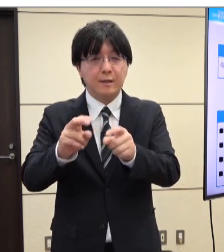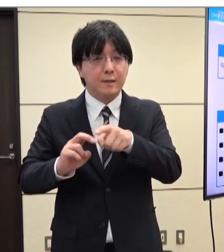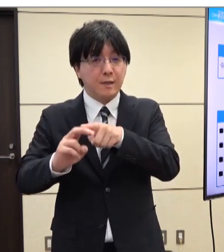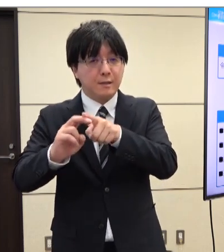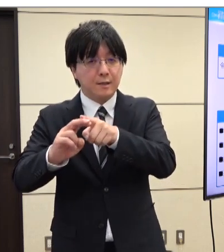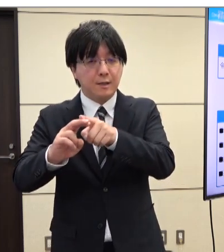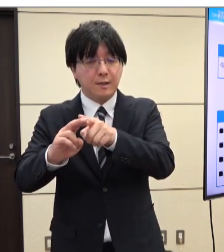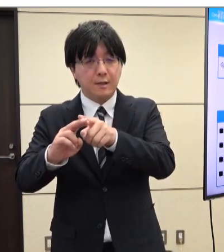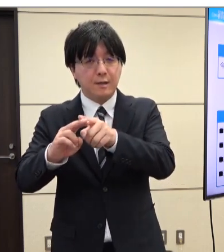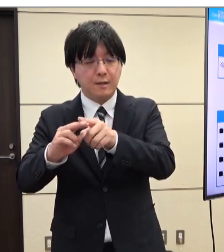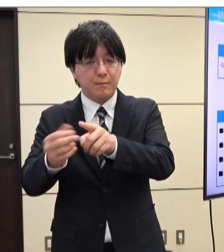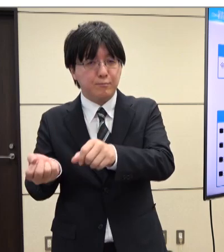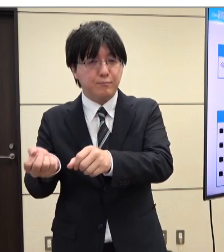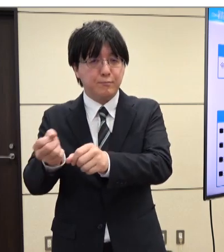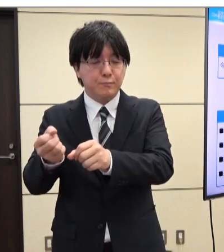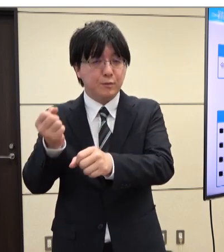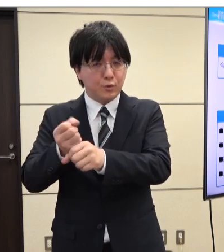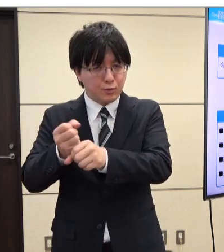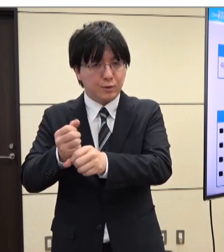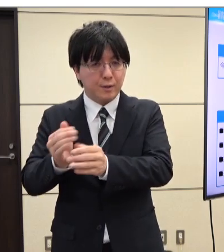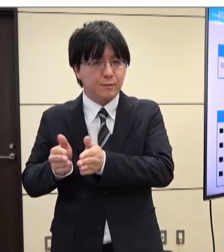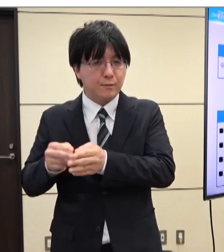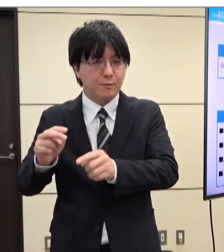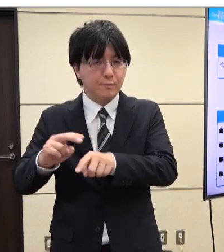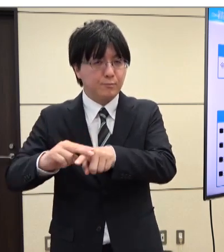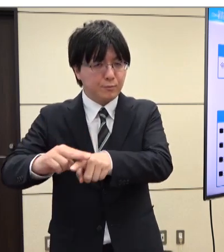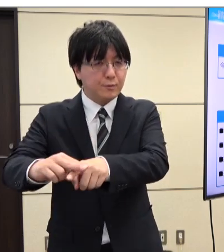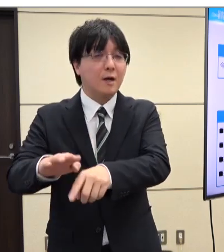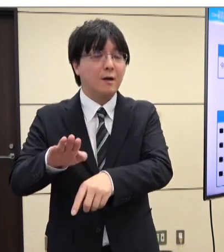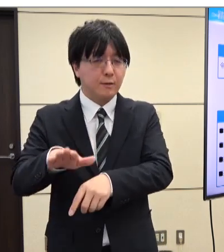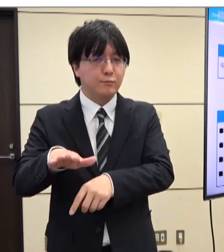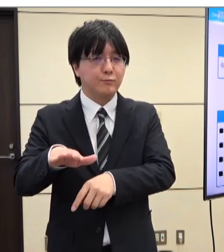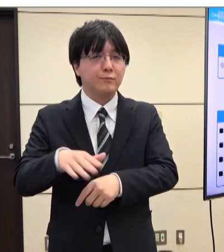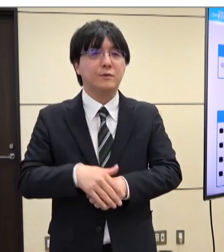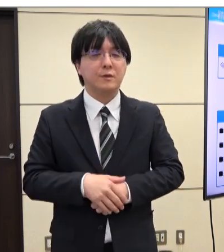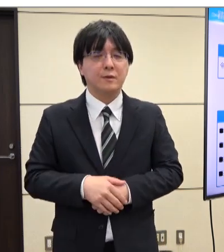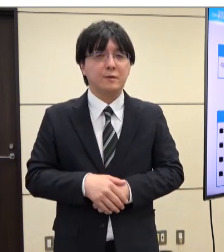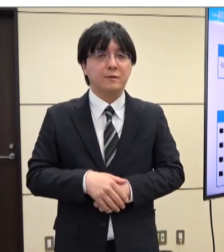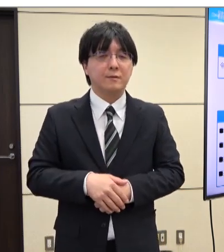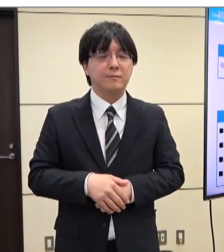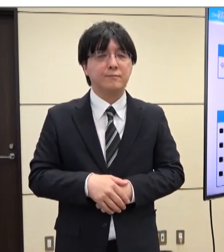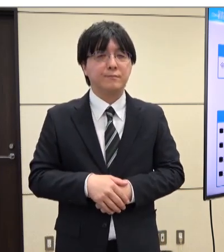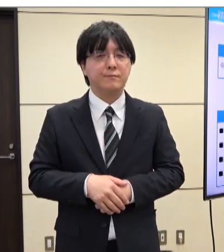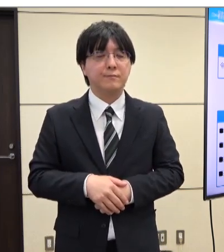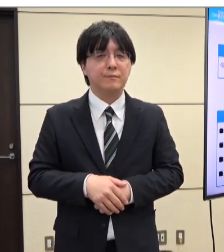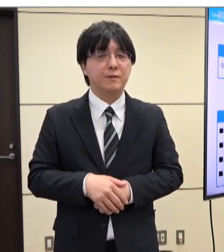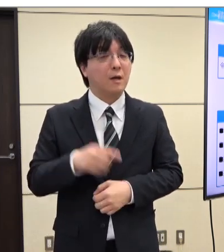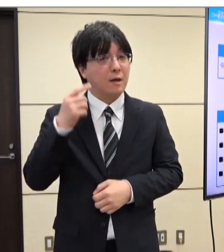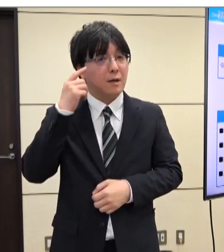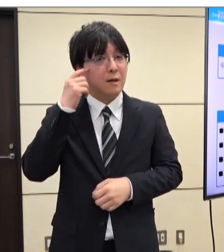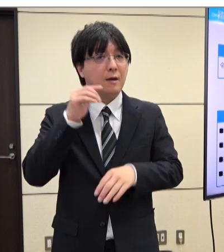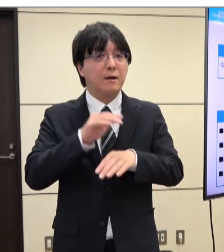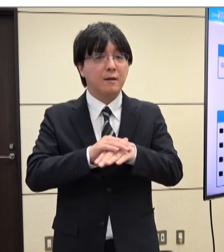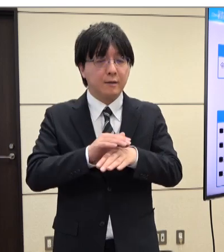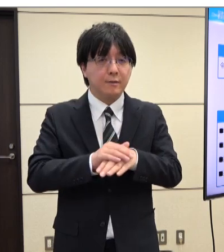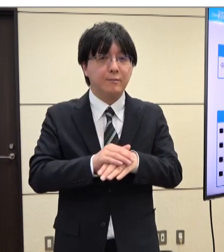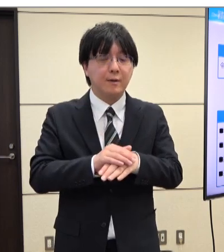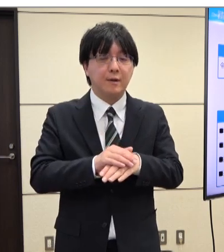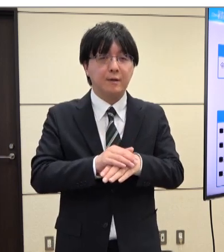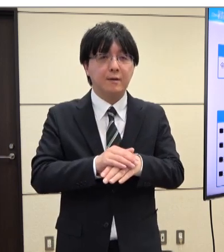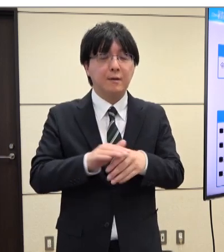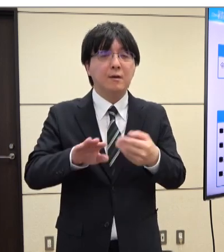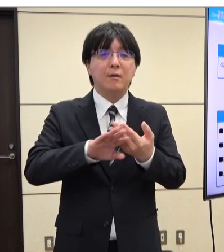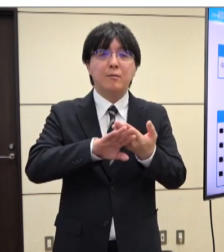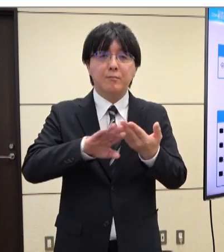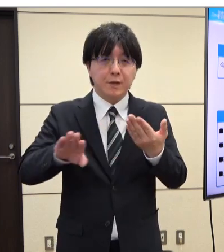に道路に出るところがなくなっちゃって踏切ができてしまったわけです。ですから考えようによって、本当はその時に別